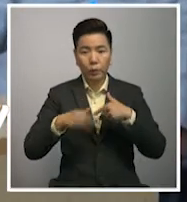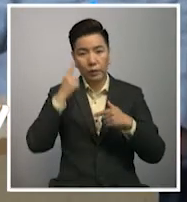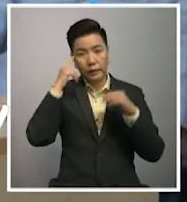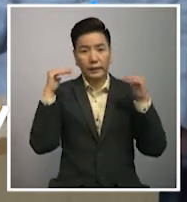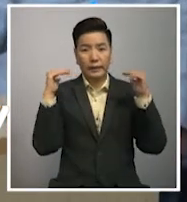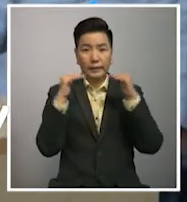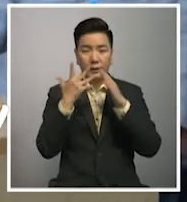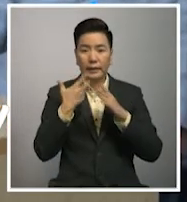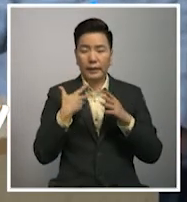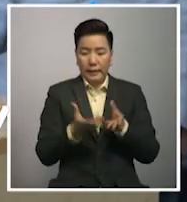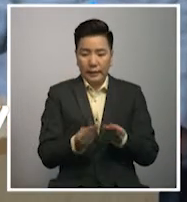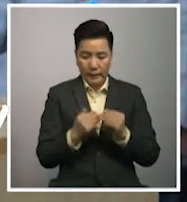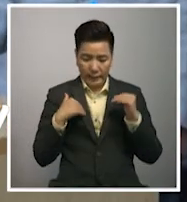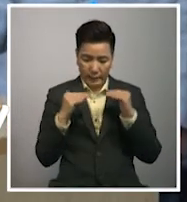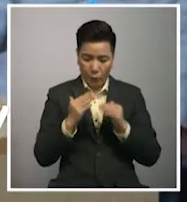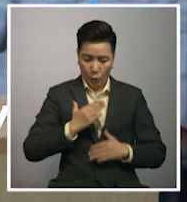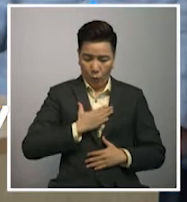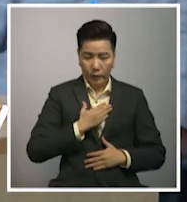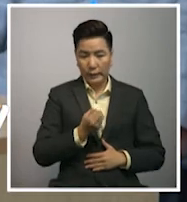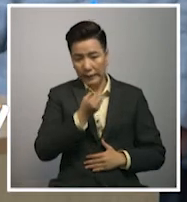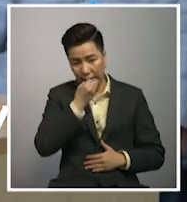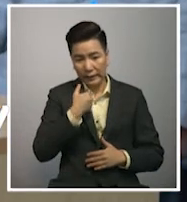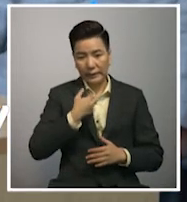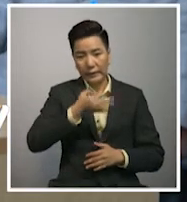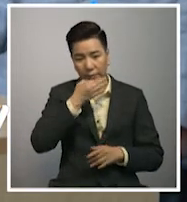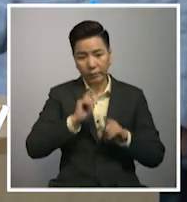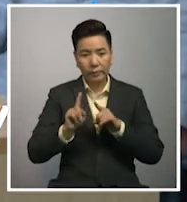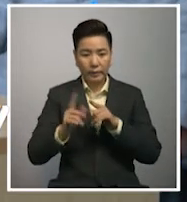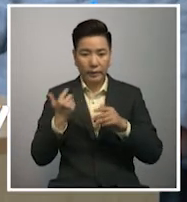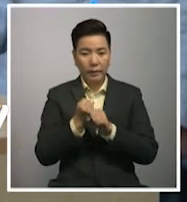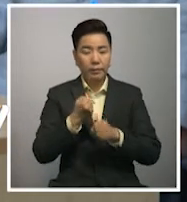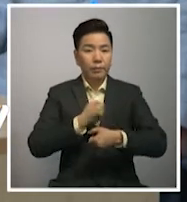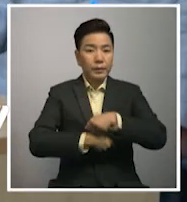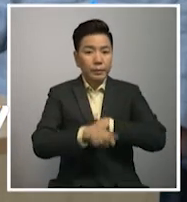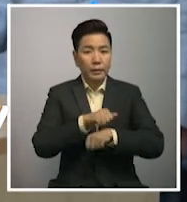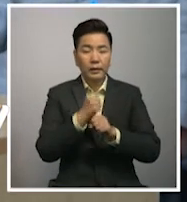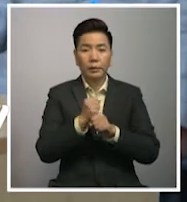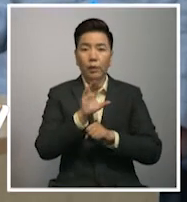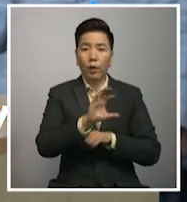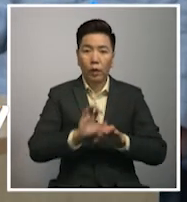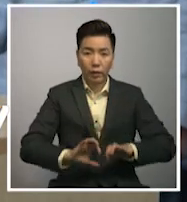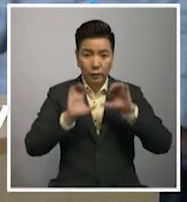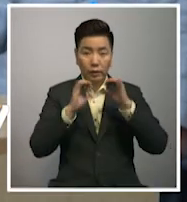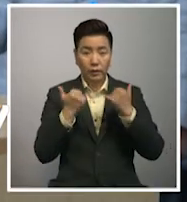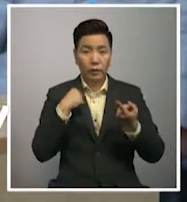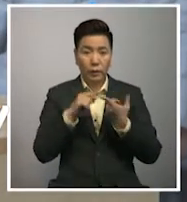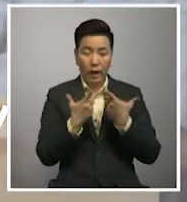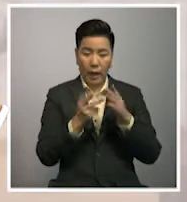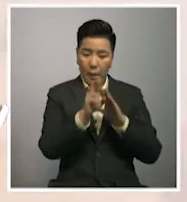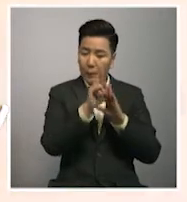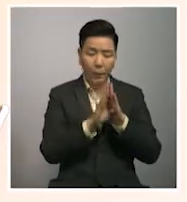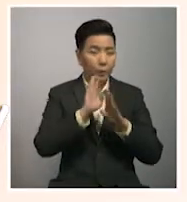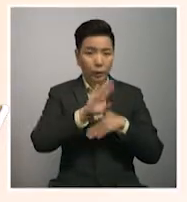สิทธิ์ในการเรื่องของที่ดินทำกินพร้อมกับเป็นการรับฟังปัญหาเกี่ยวกับการปฏิบัติงานจากหน่วยงานของทางราชการทั้งระบ